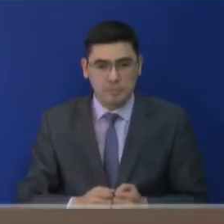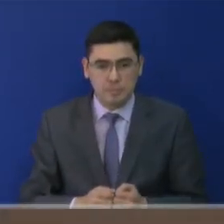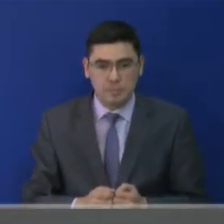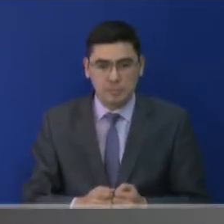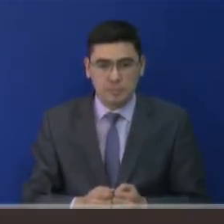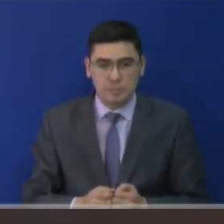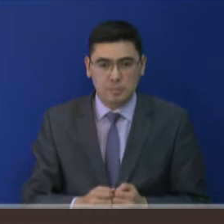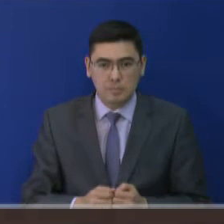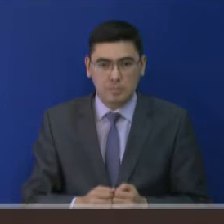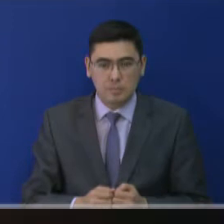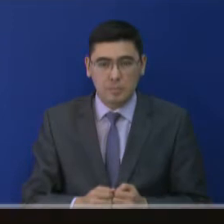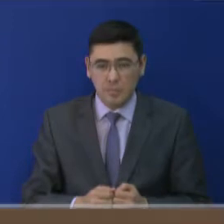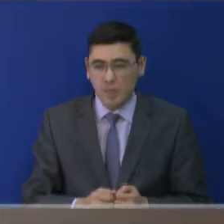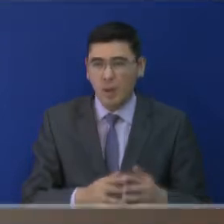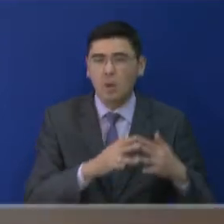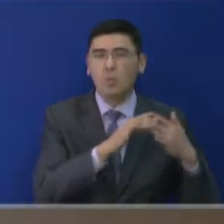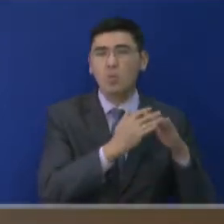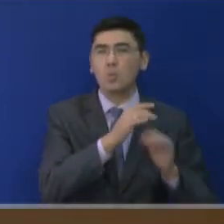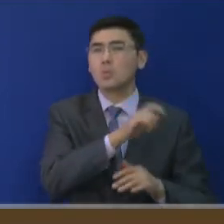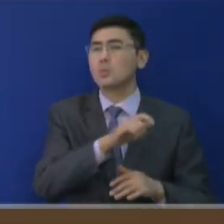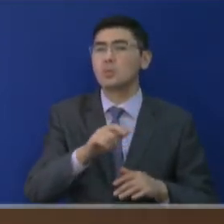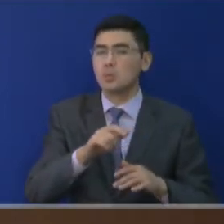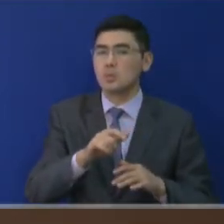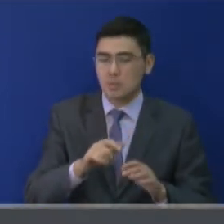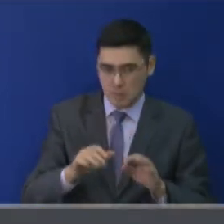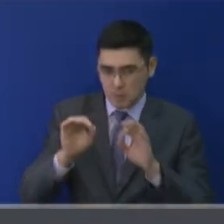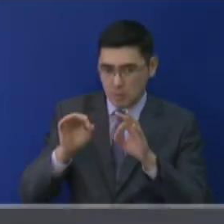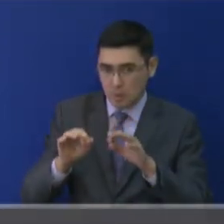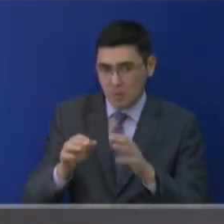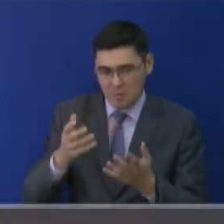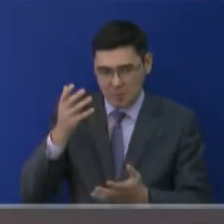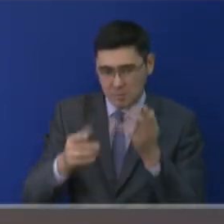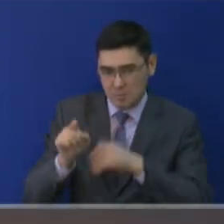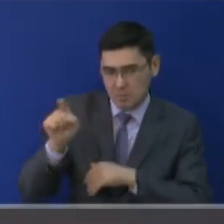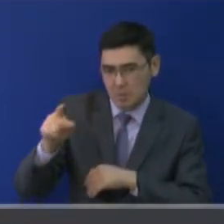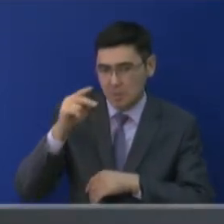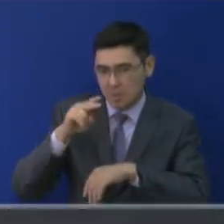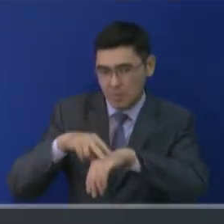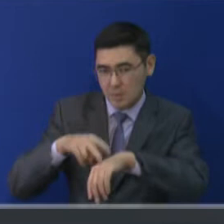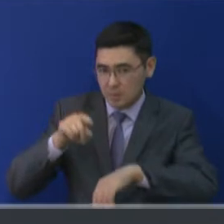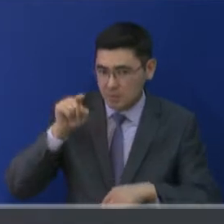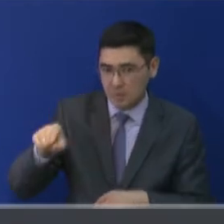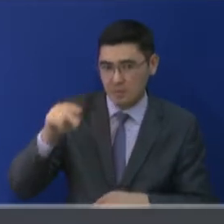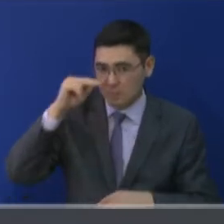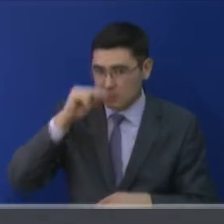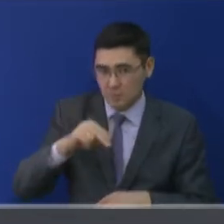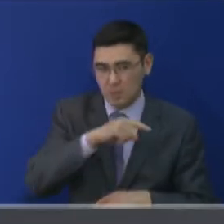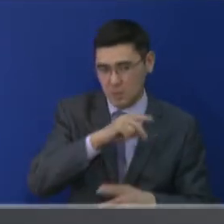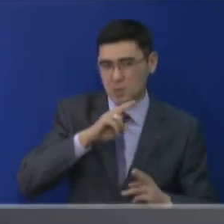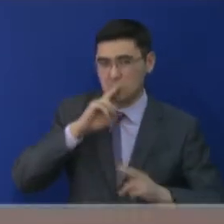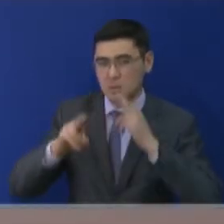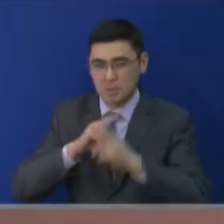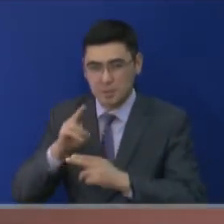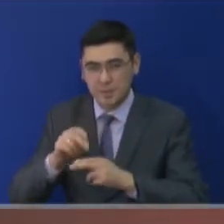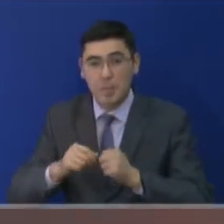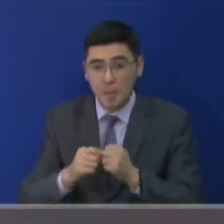алатын адам емес. Ауыл тұрғындары адам өліміне тәртіп сақшылары кінәлі деген пікірде. Олар жауап алған полиция